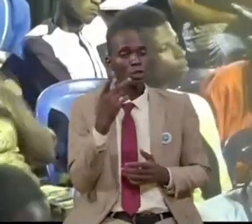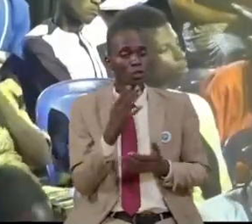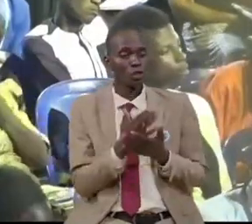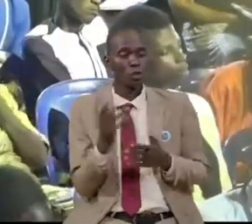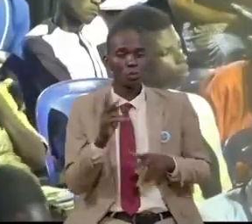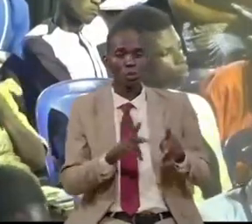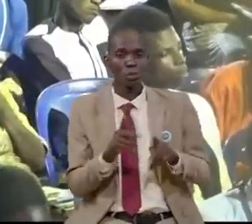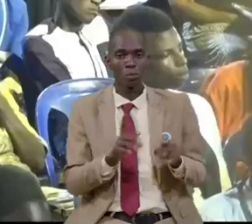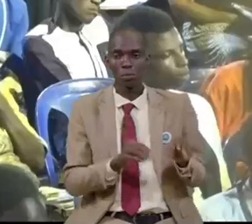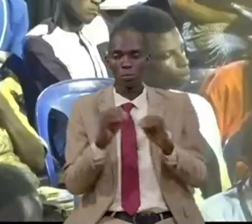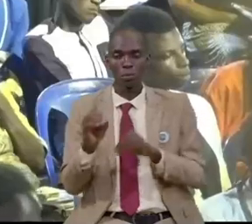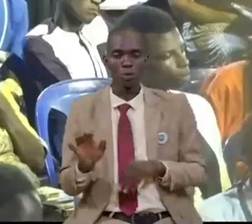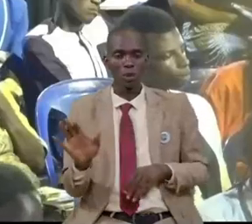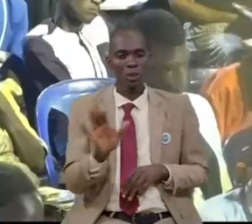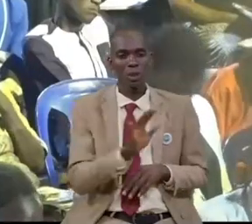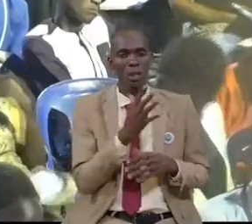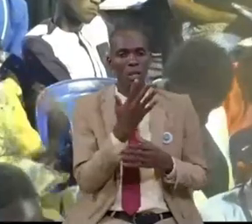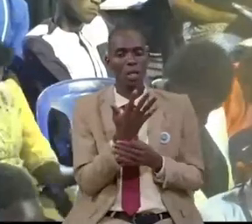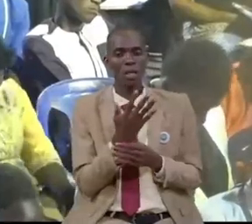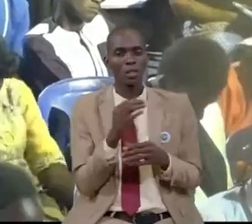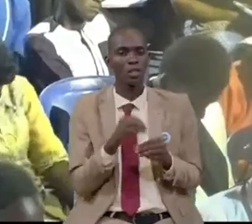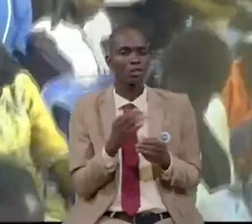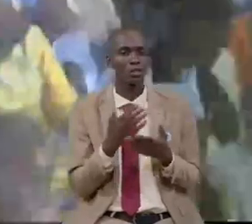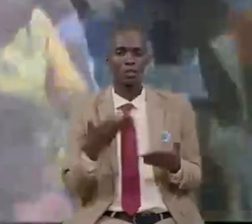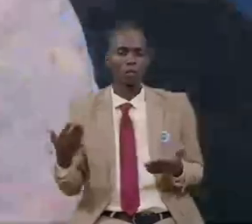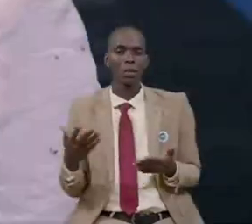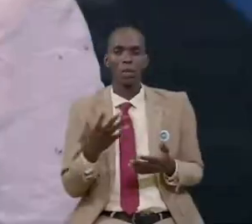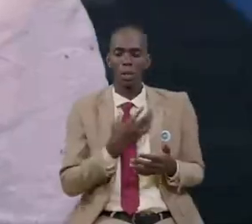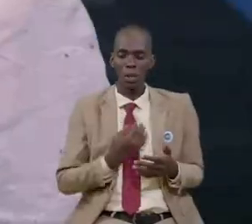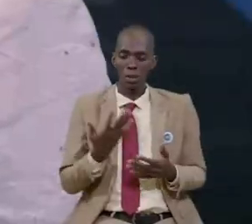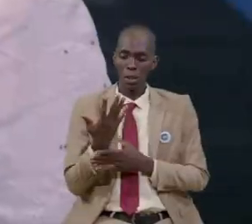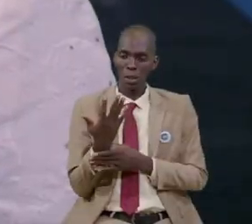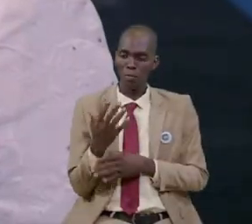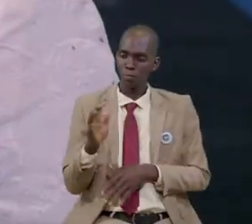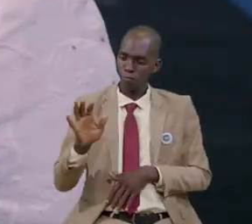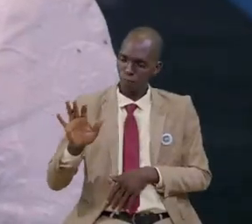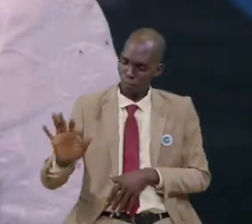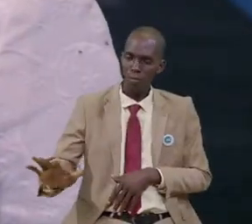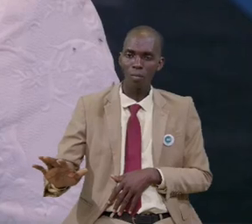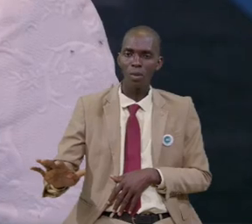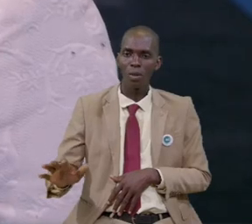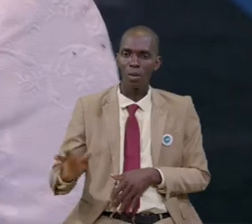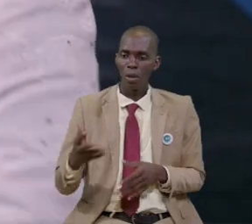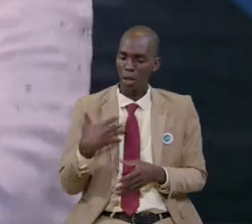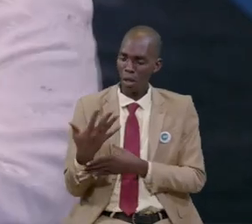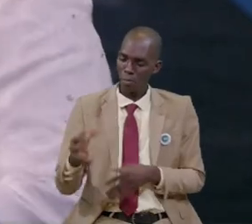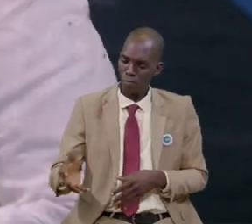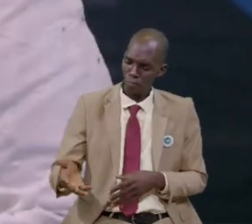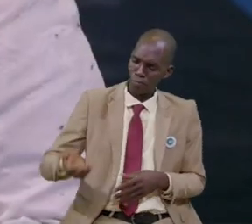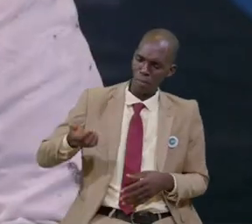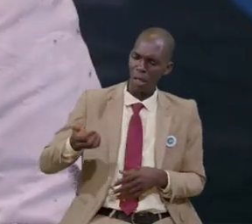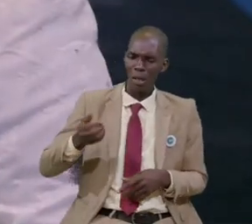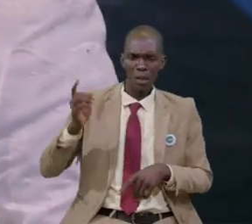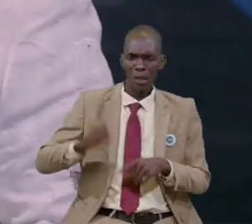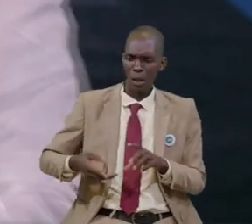ils se plongent dans quelque chose et puis ils restent là-bas. Alors, les mains sont dedans, ils veulent ôter les